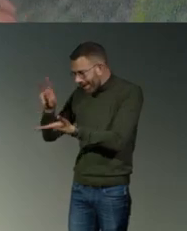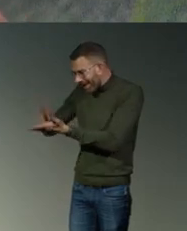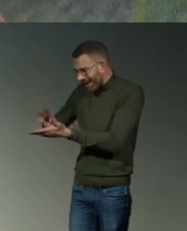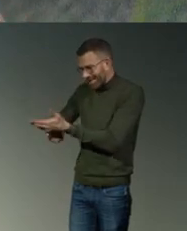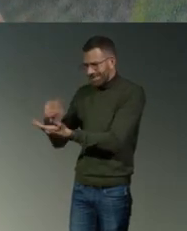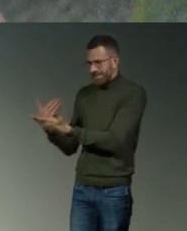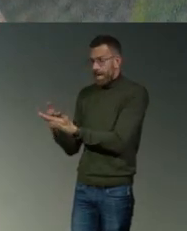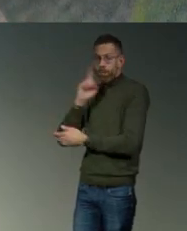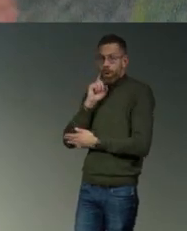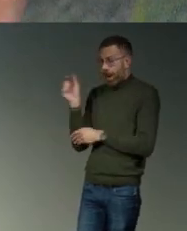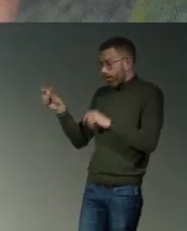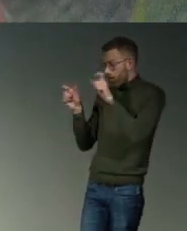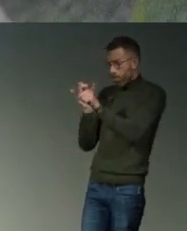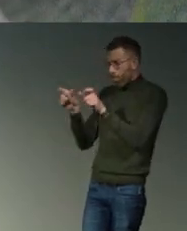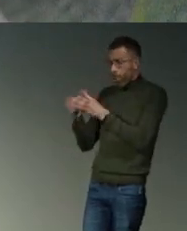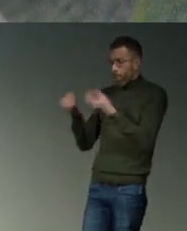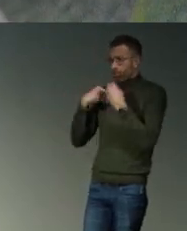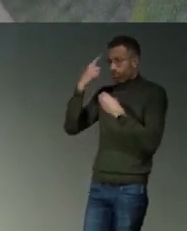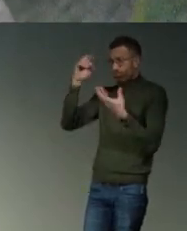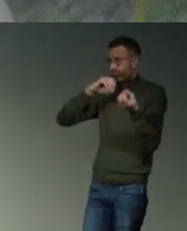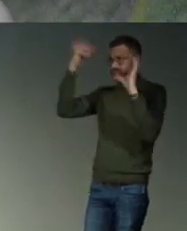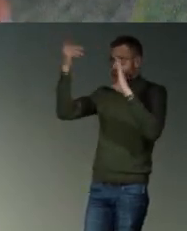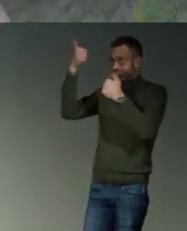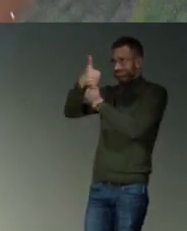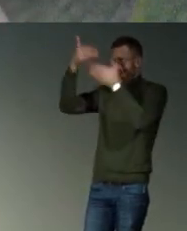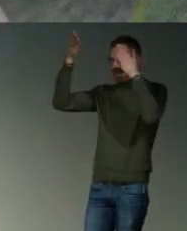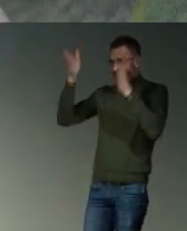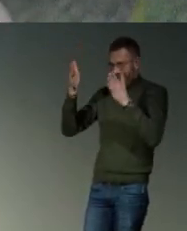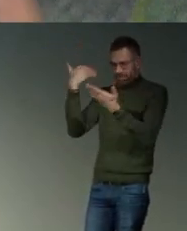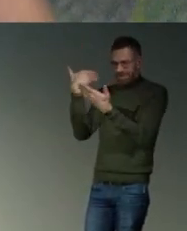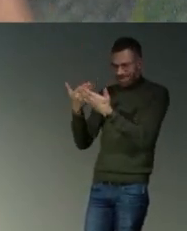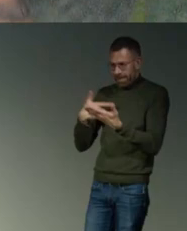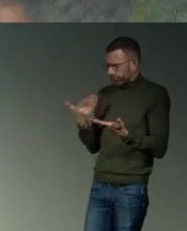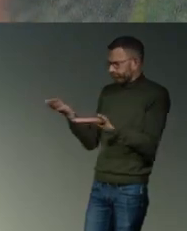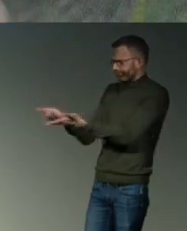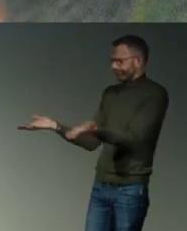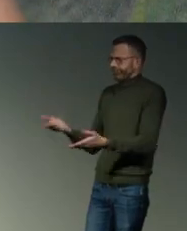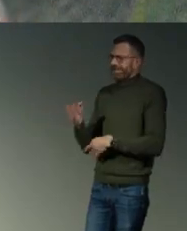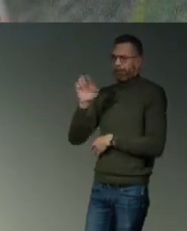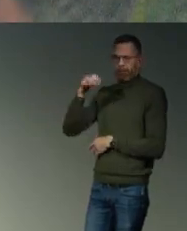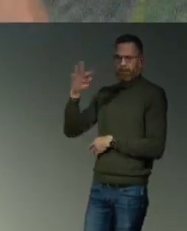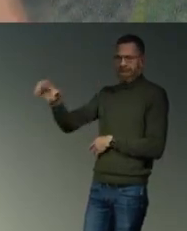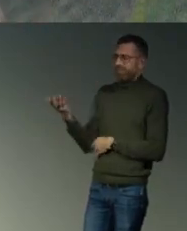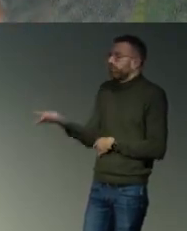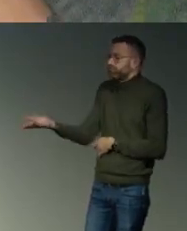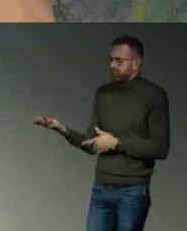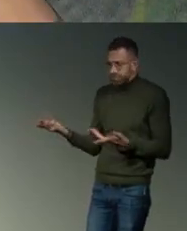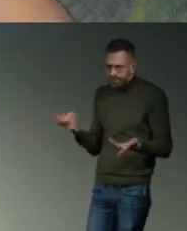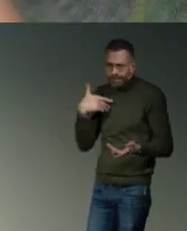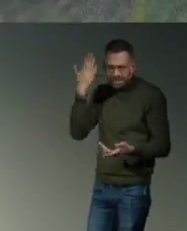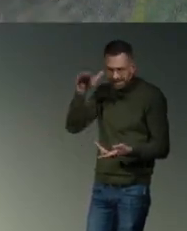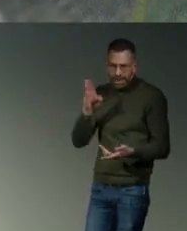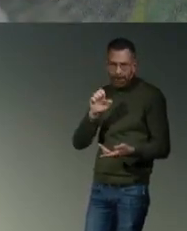limiter la pensée, qui vont la cadrer dans « c'est une bête ». Tout le monde sait de quoi c'est synonyme «